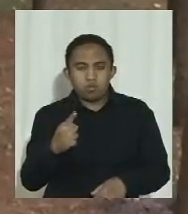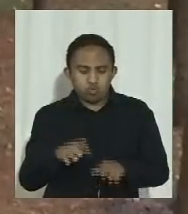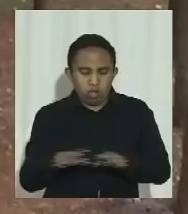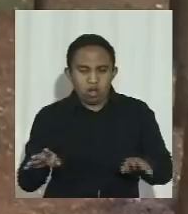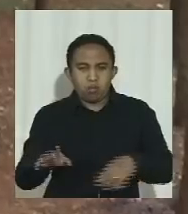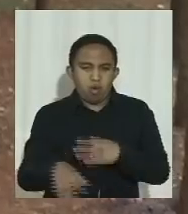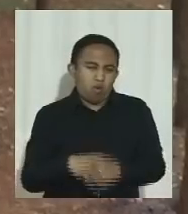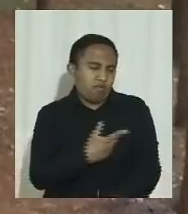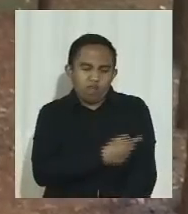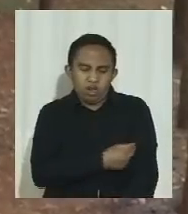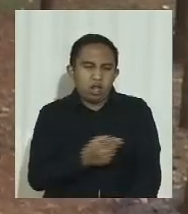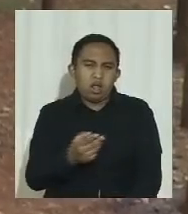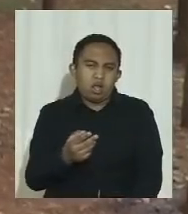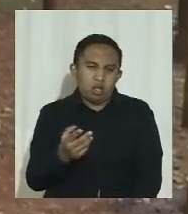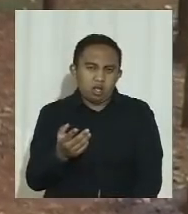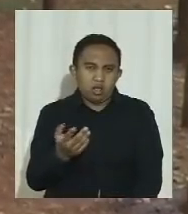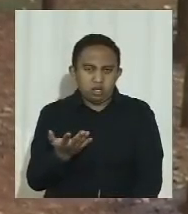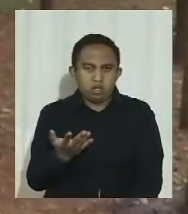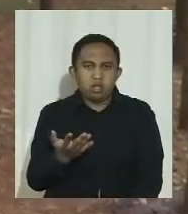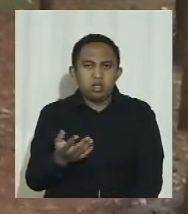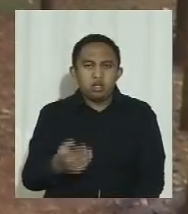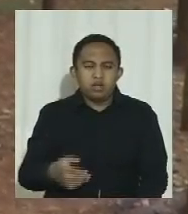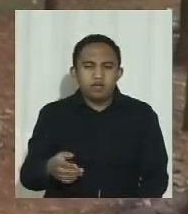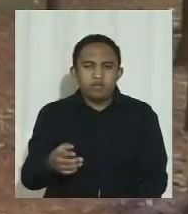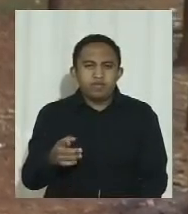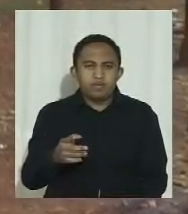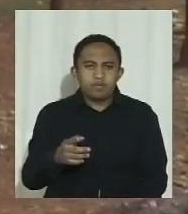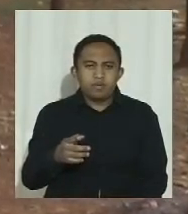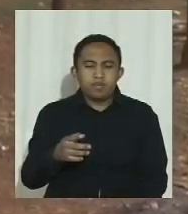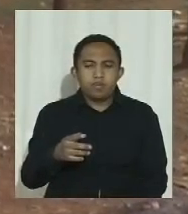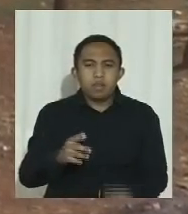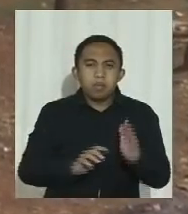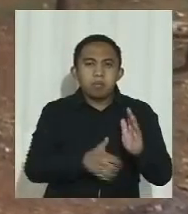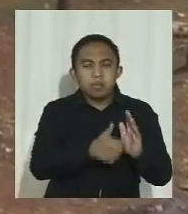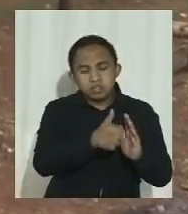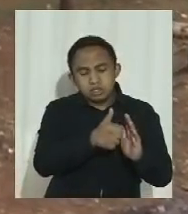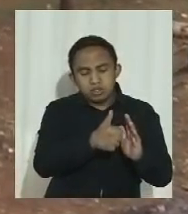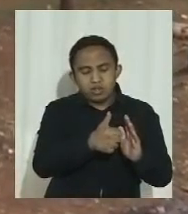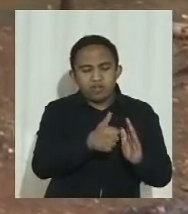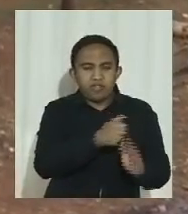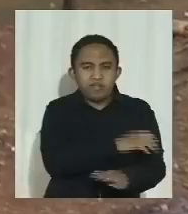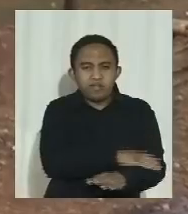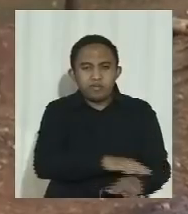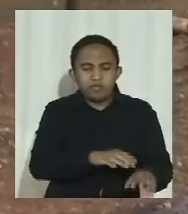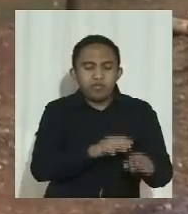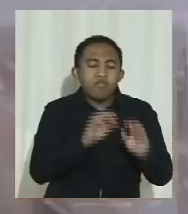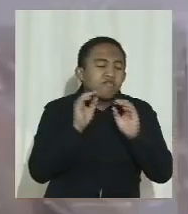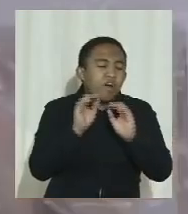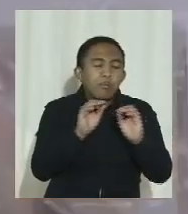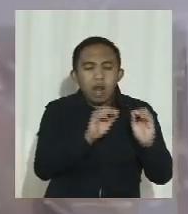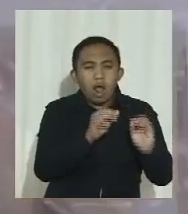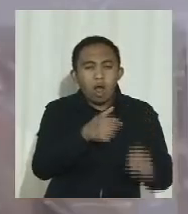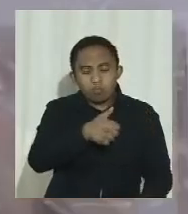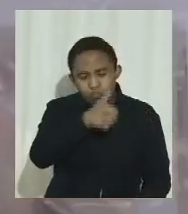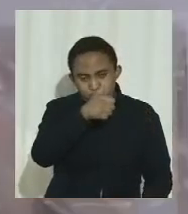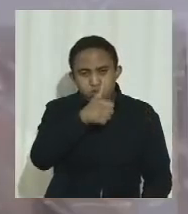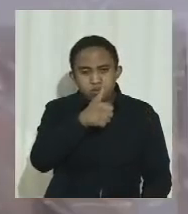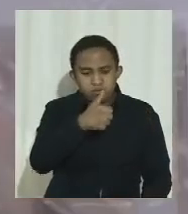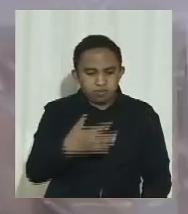araka ny fandaminana izay ho ataon'ny ministera mpiasa ny ministera ny fampianarana ambony dia manerana